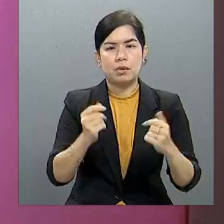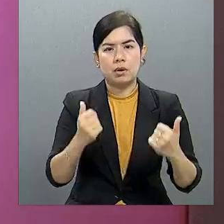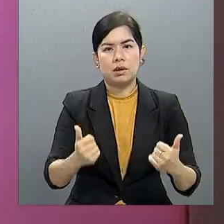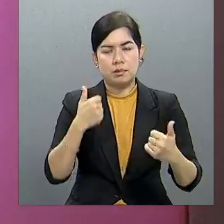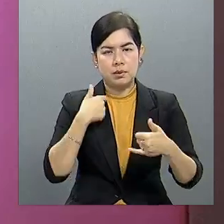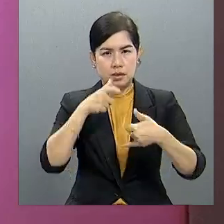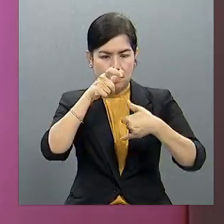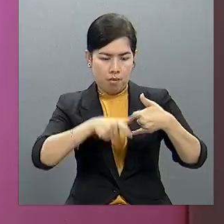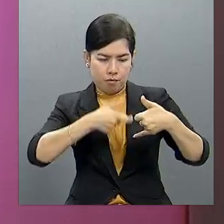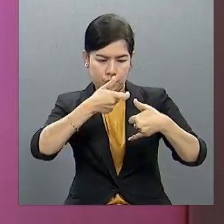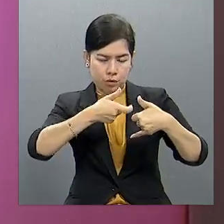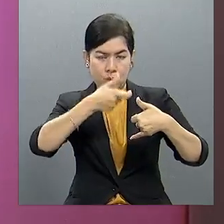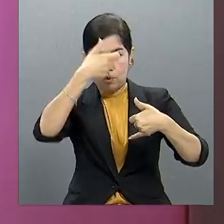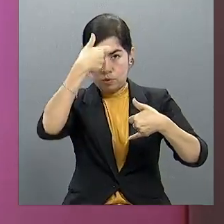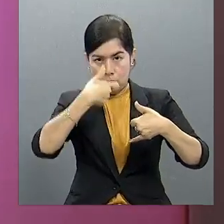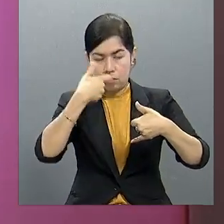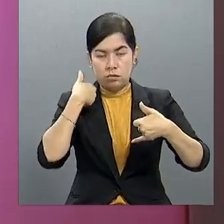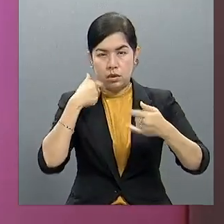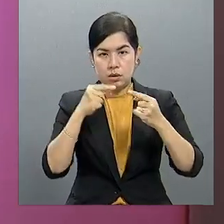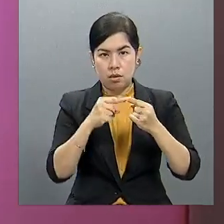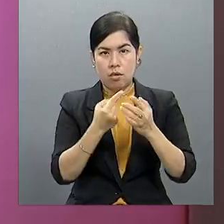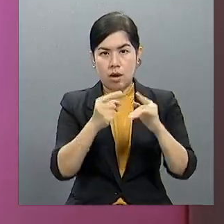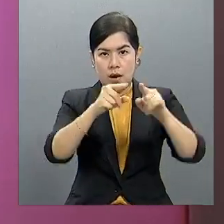็ลังมือสแกน QR โตต่ๆนะคร